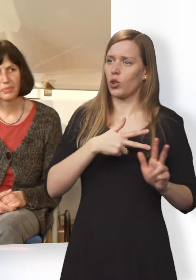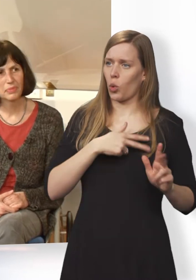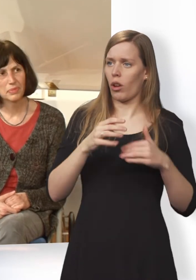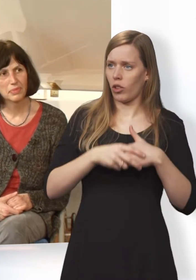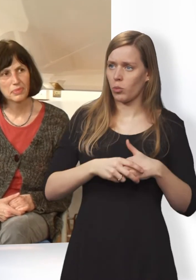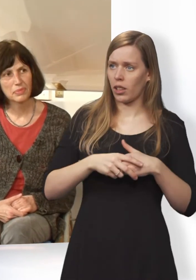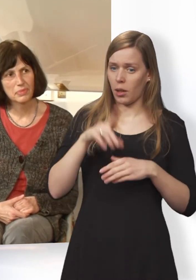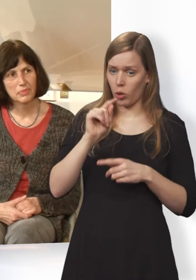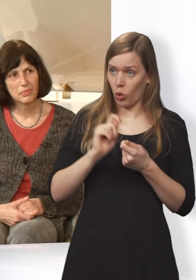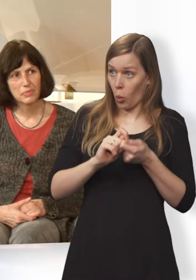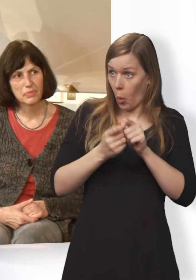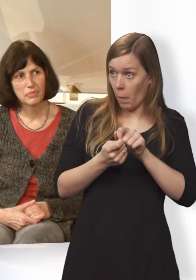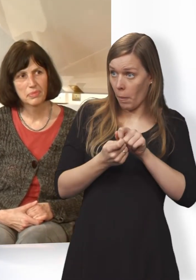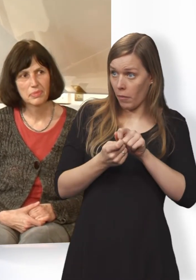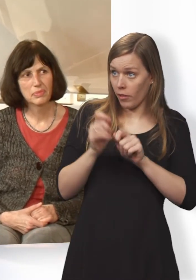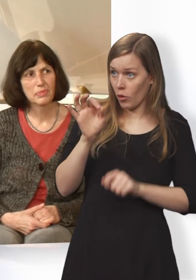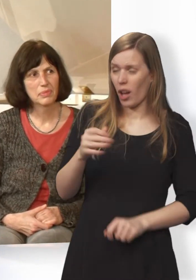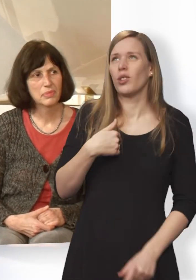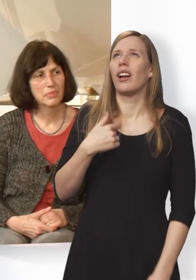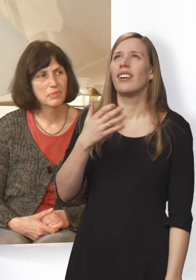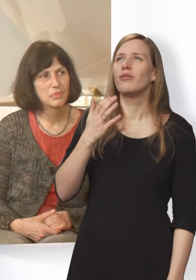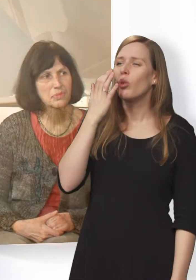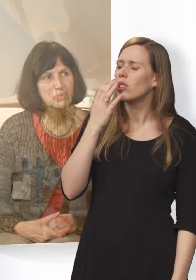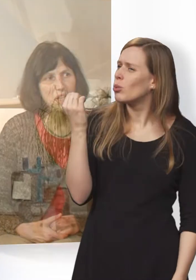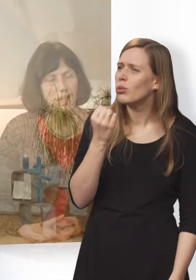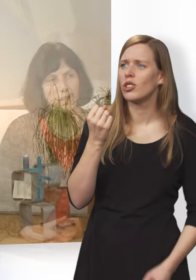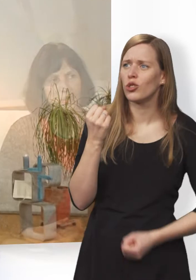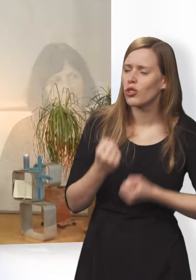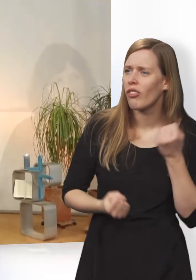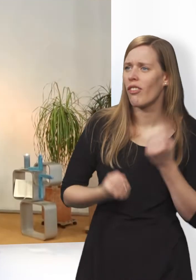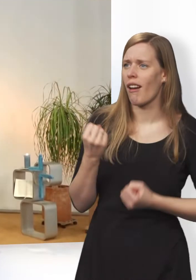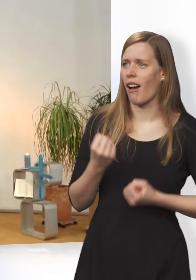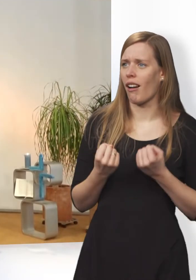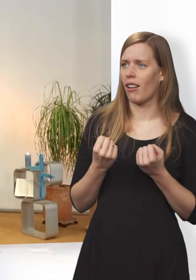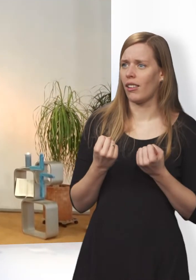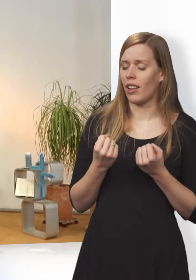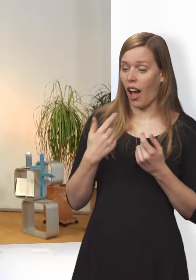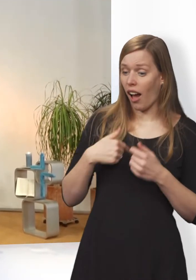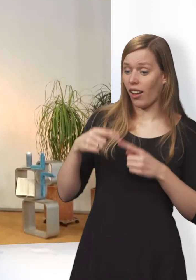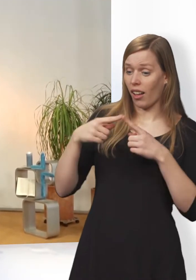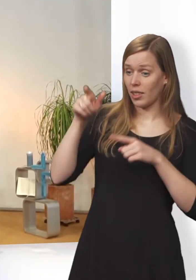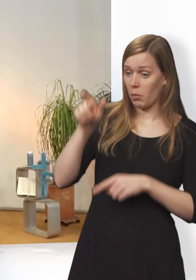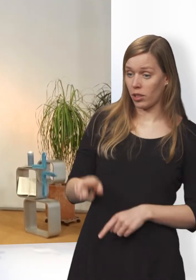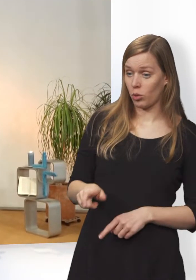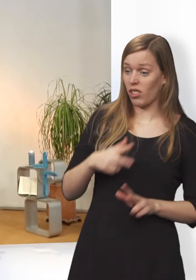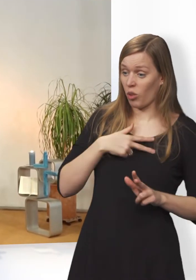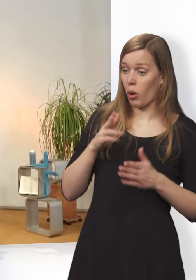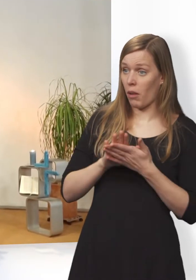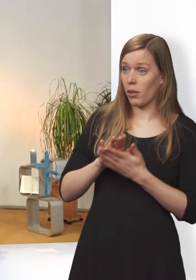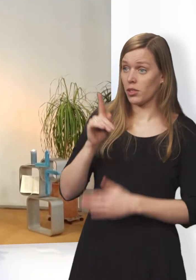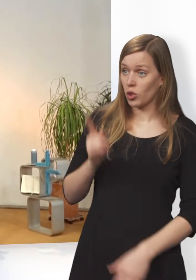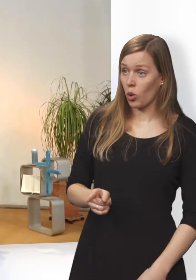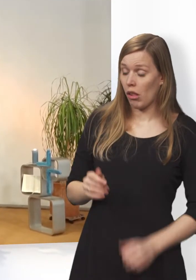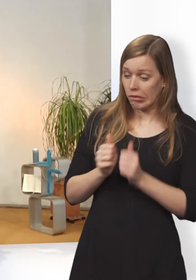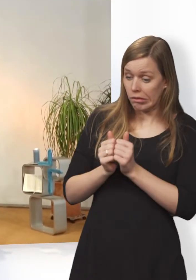eine ganz andere bedeutung für sie bekommen ich stelle mir das unwahrscheinlich schwer vor für einen anderen treu zu bleiben an seiner seite